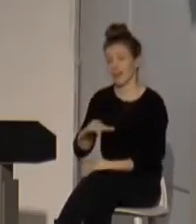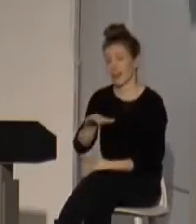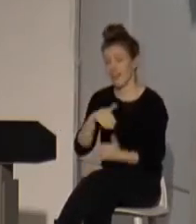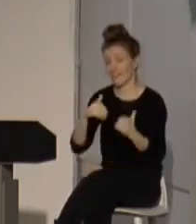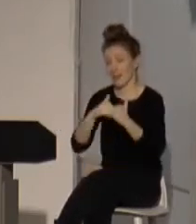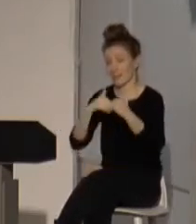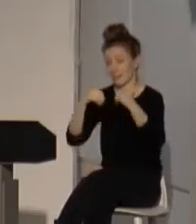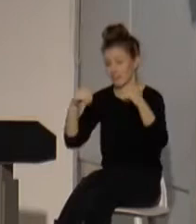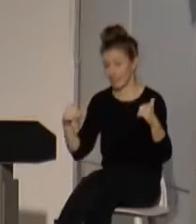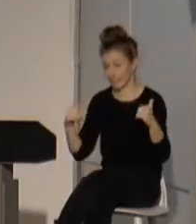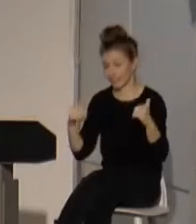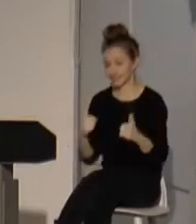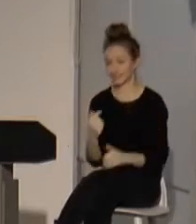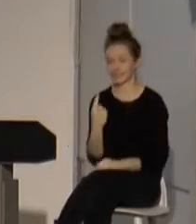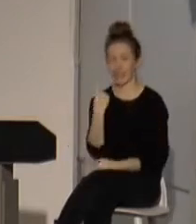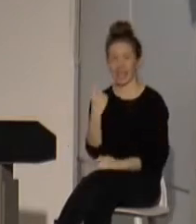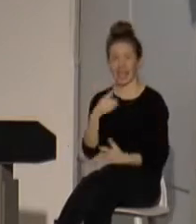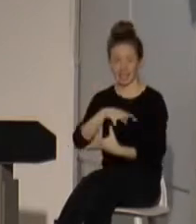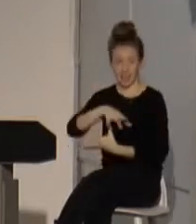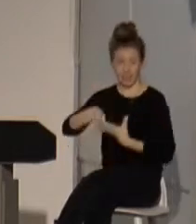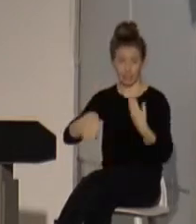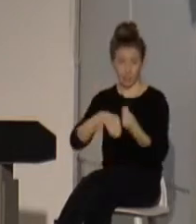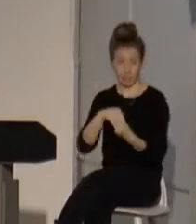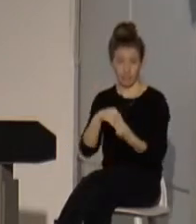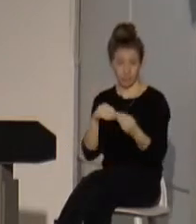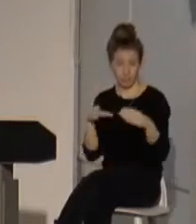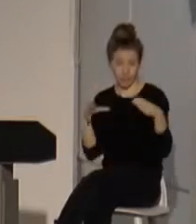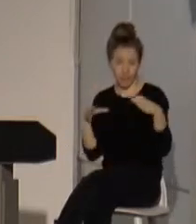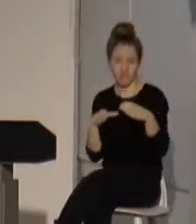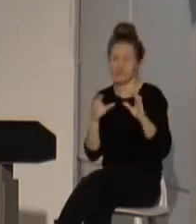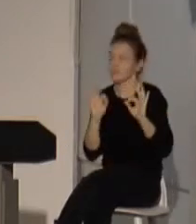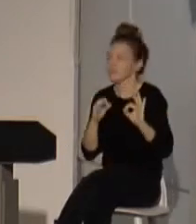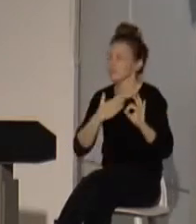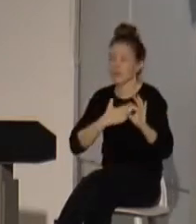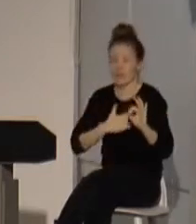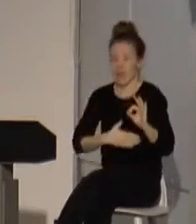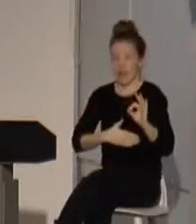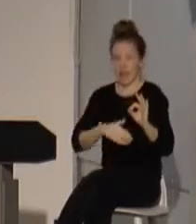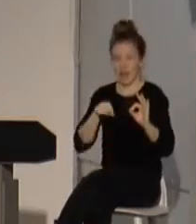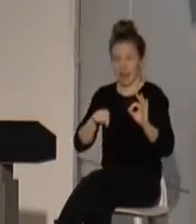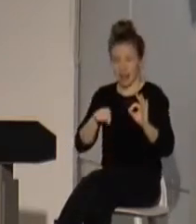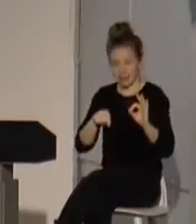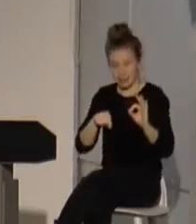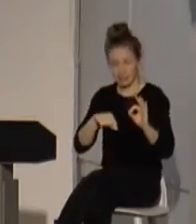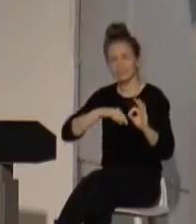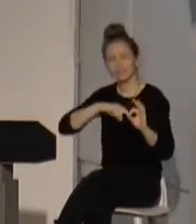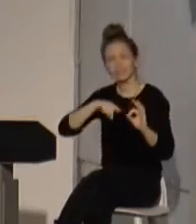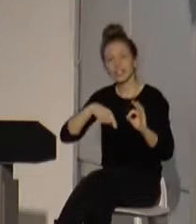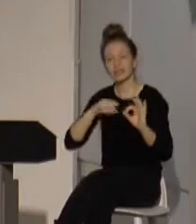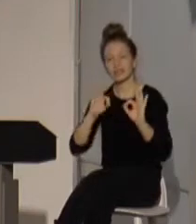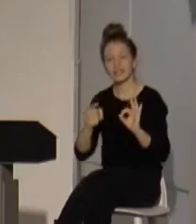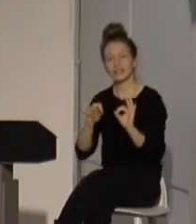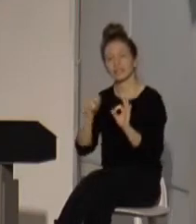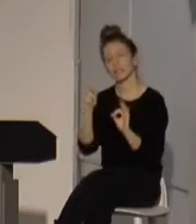המפריד, ואחד התמרונים שהחברה מאוד מייחלת אליהם זה שבעצם אנחנו נמחק את